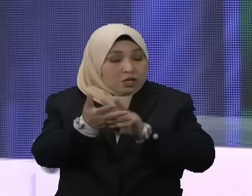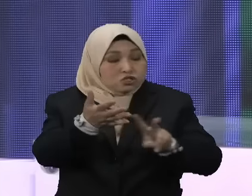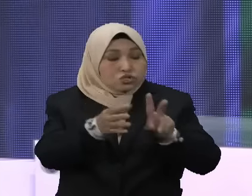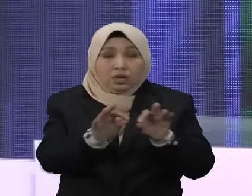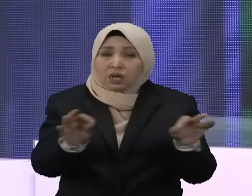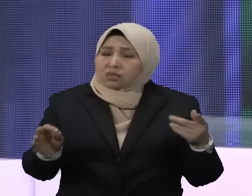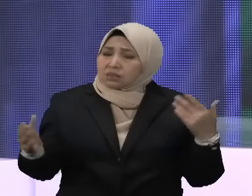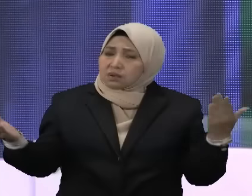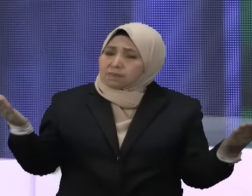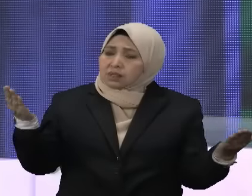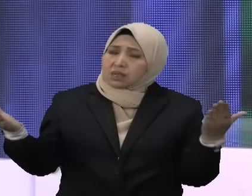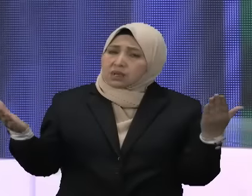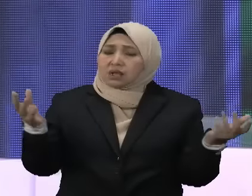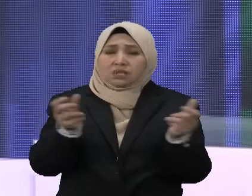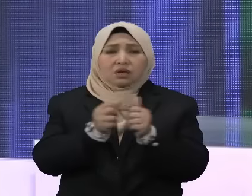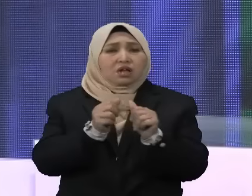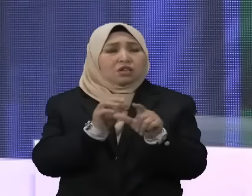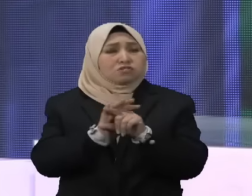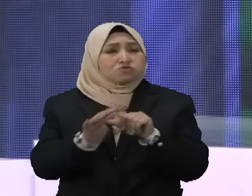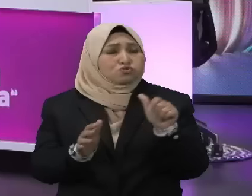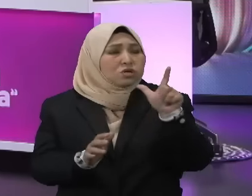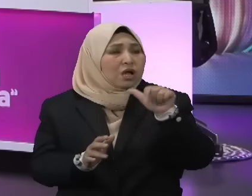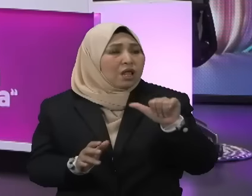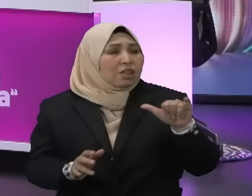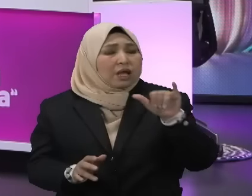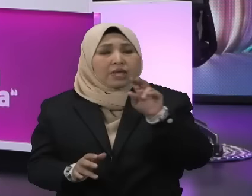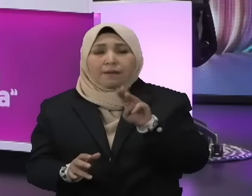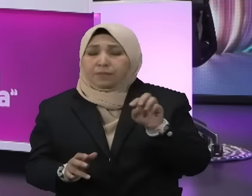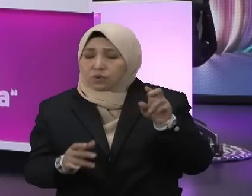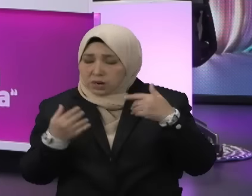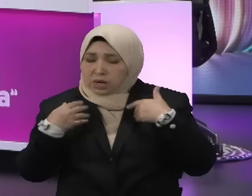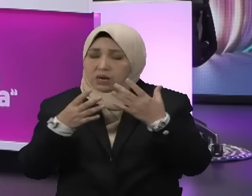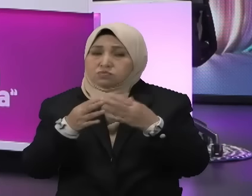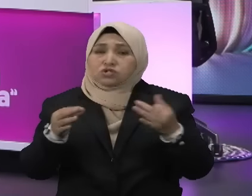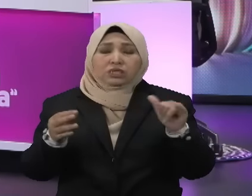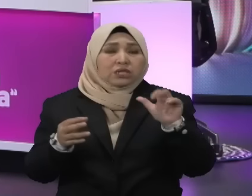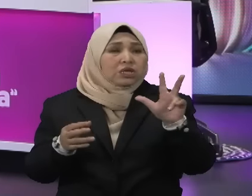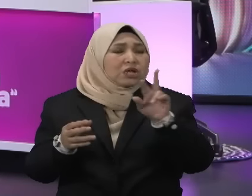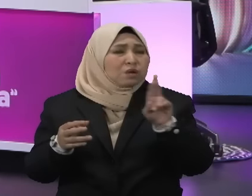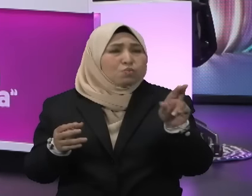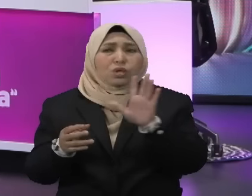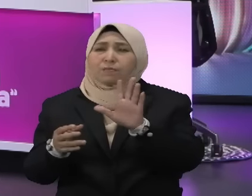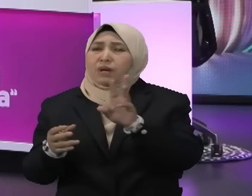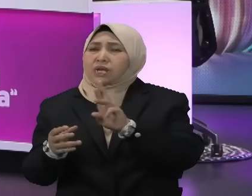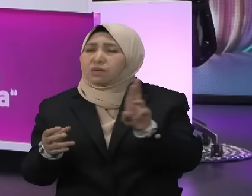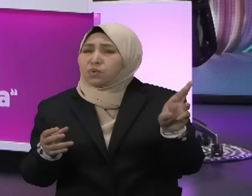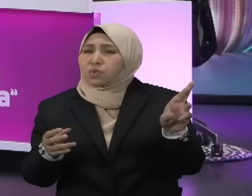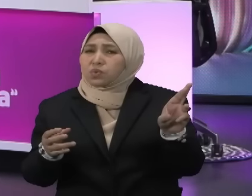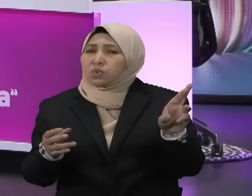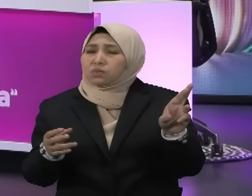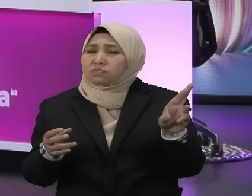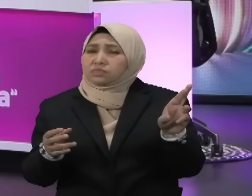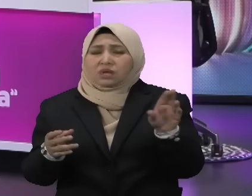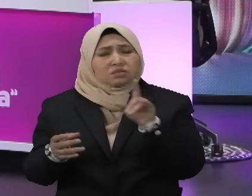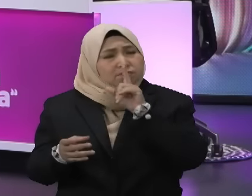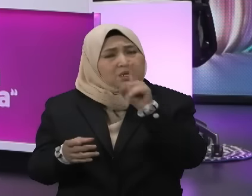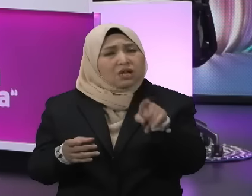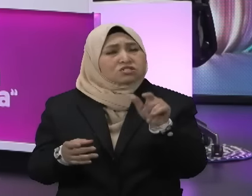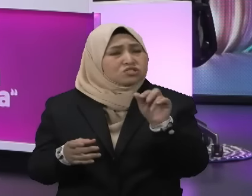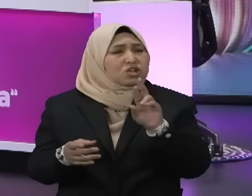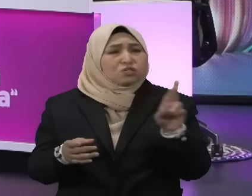kita bandingkan Ustaz ya, dengan Surah Ali Imran. Ya, ada bercakap tentang 3,000, 5,000, kan, sebenarnya